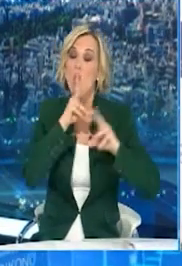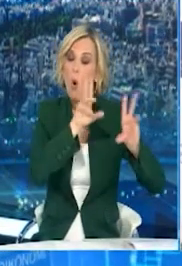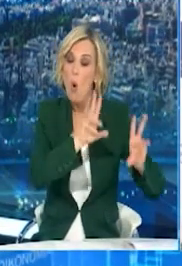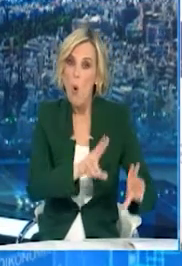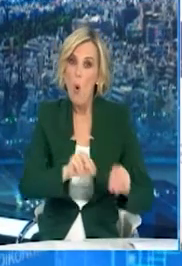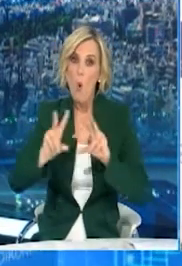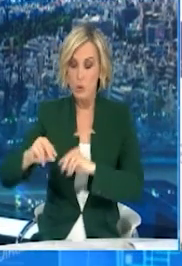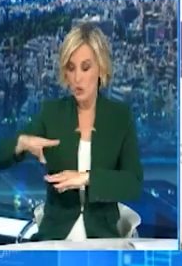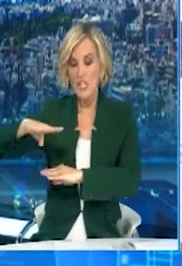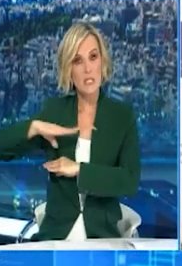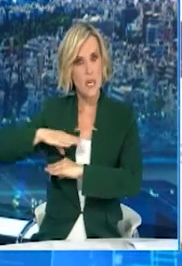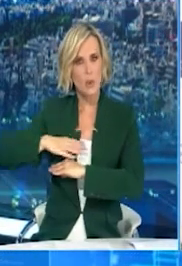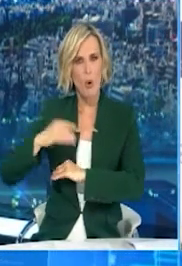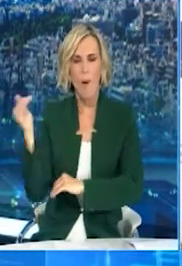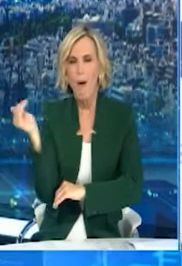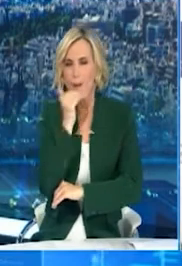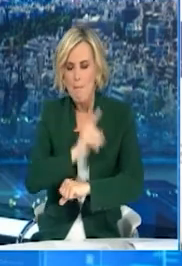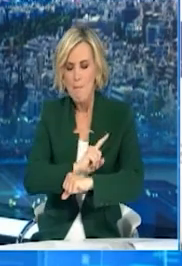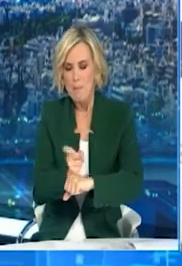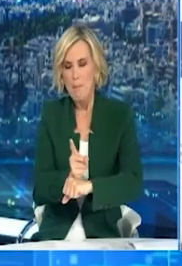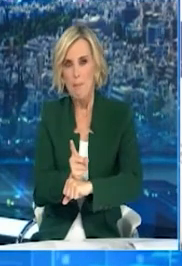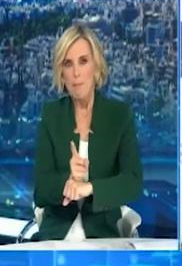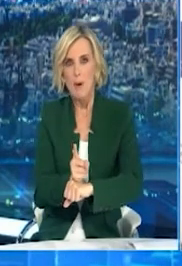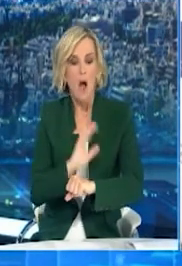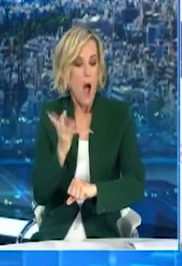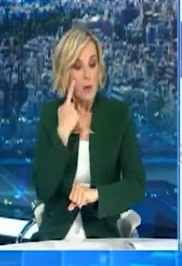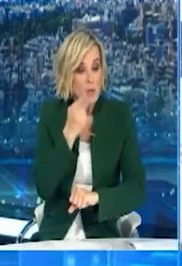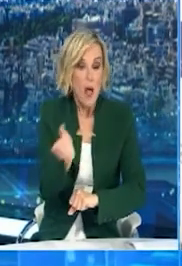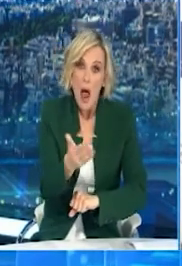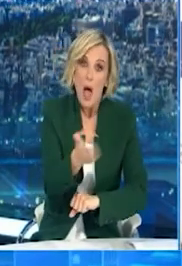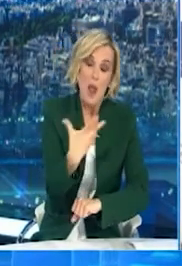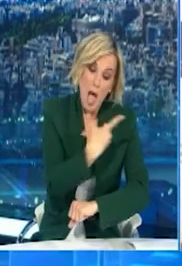έτσι ώστε σε πολύ λίγο χρόνο να μπορούν να κινητοποιήσουν συναδέλφους τους για να εμβολιαστούν.